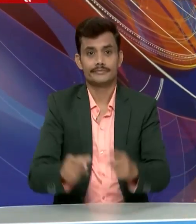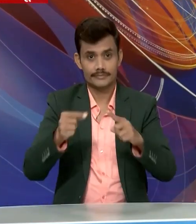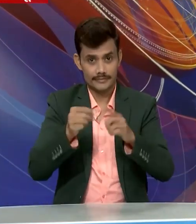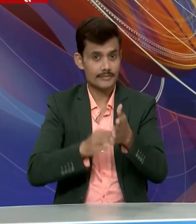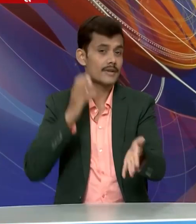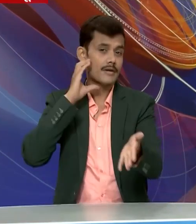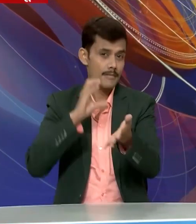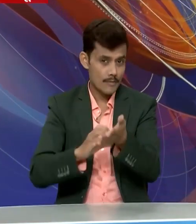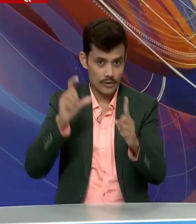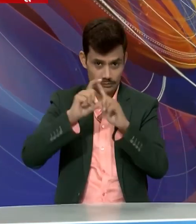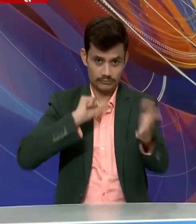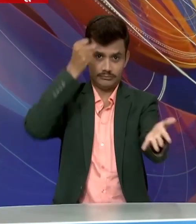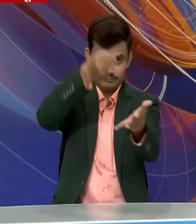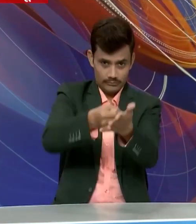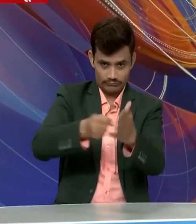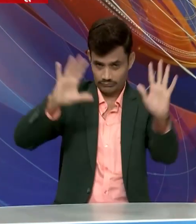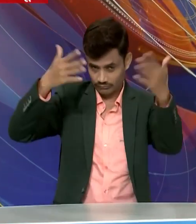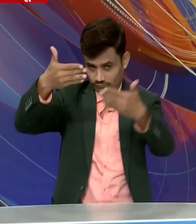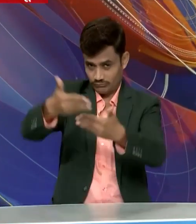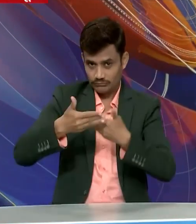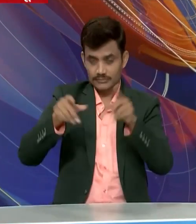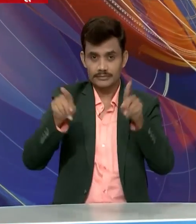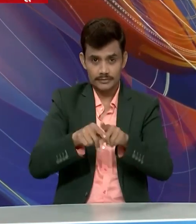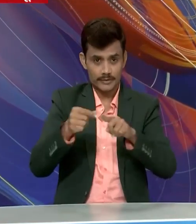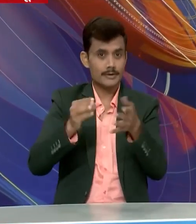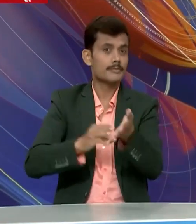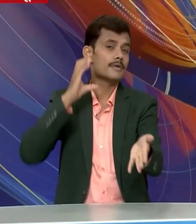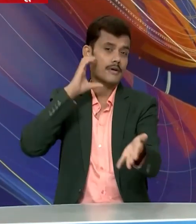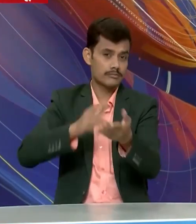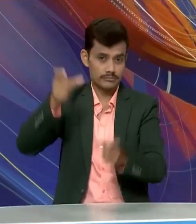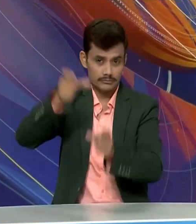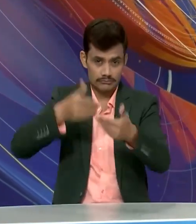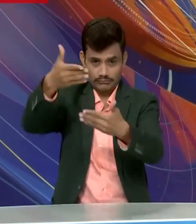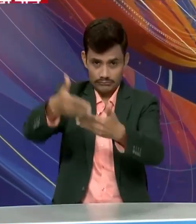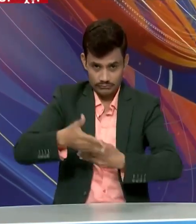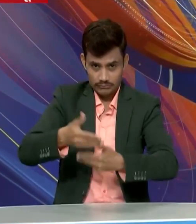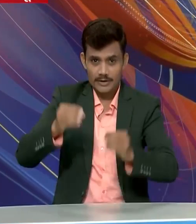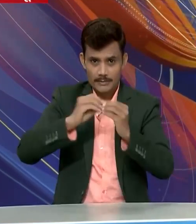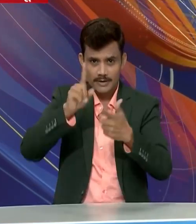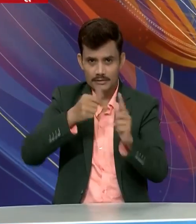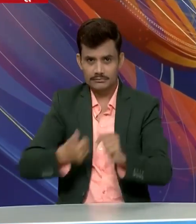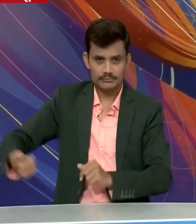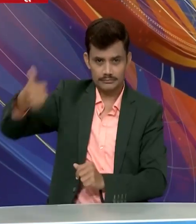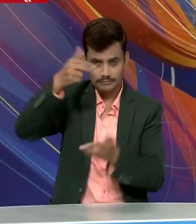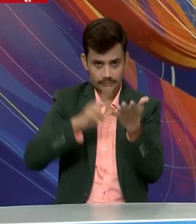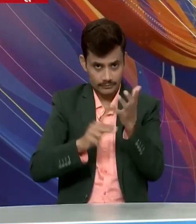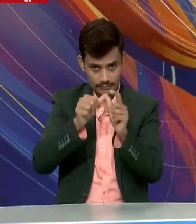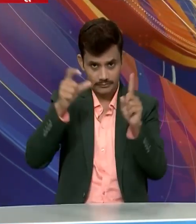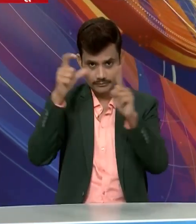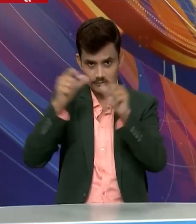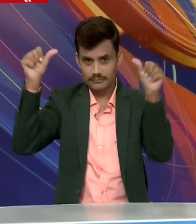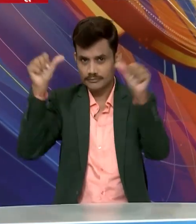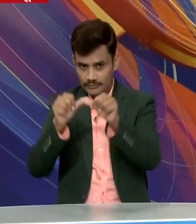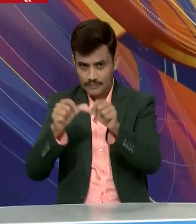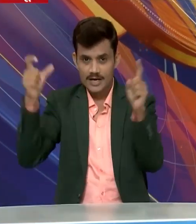वहीं पीएम मोदी का दिल्ली पहुंचने पर भव्य स्वागत किया गया। पीएम के स्वागत के लिए पहुंचने वालों में बीजेपी के राष्ट्रीय अध्यक्ष